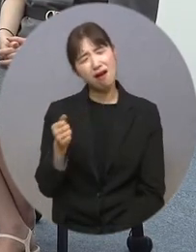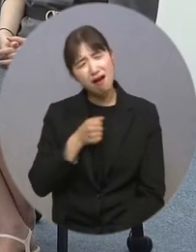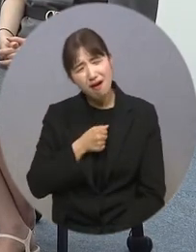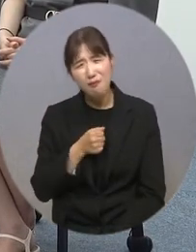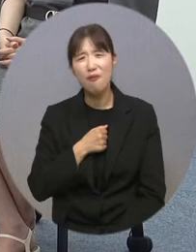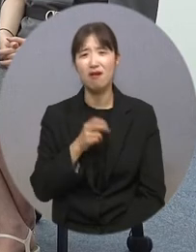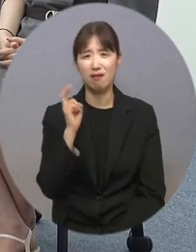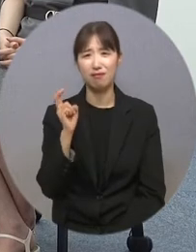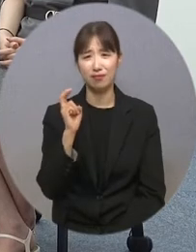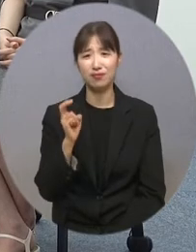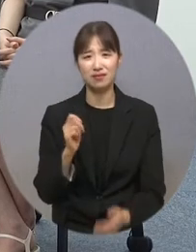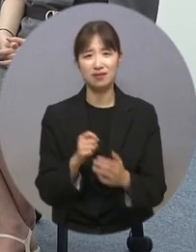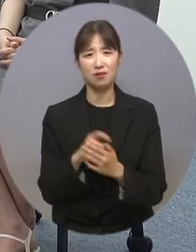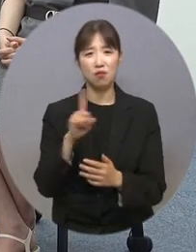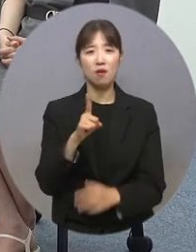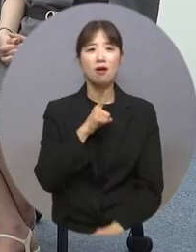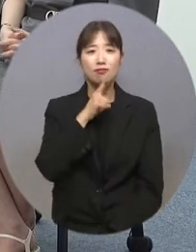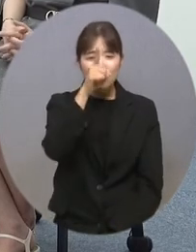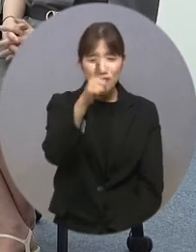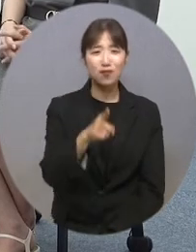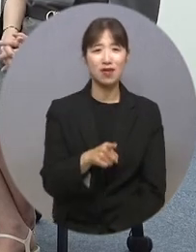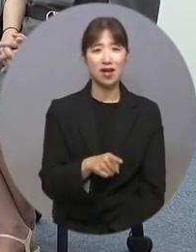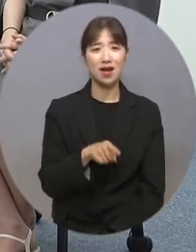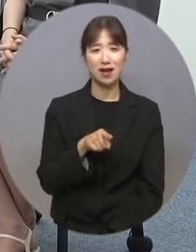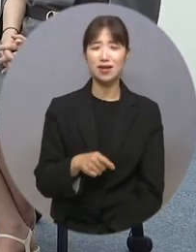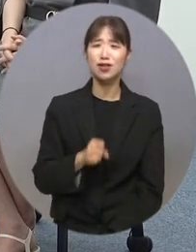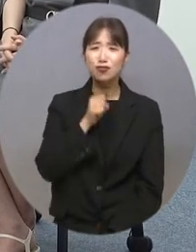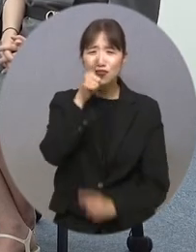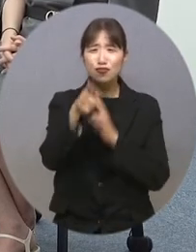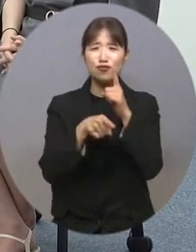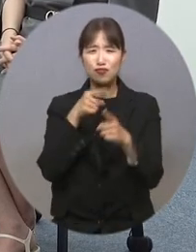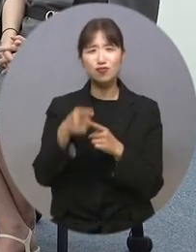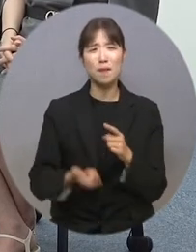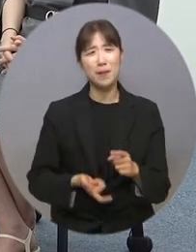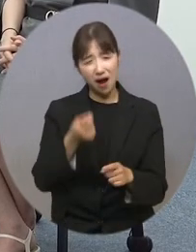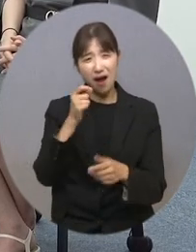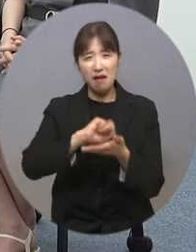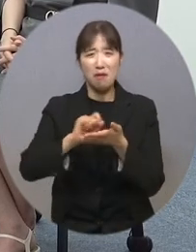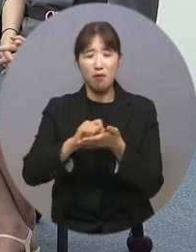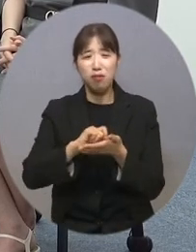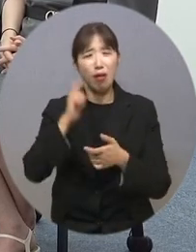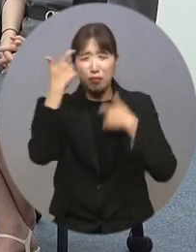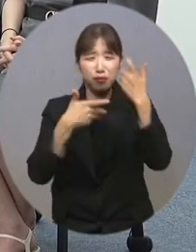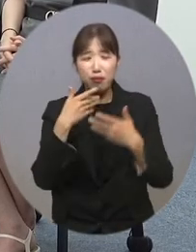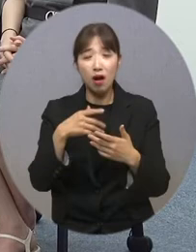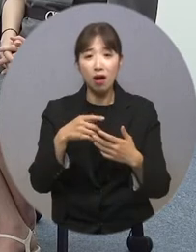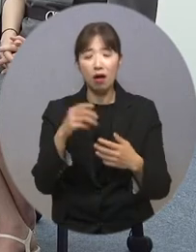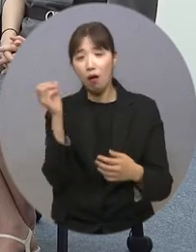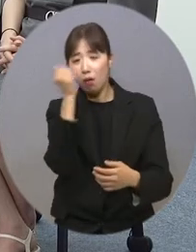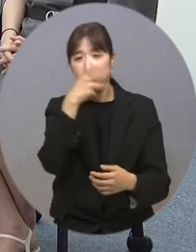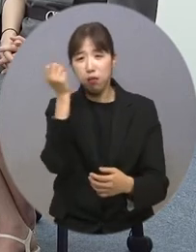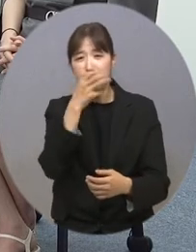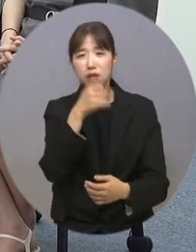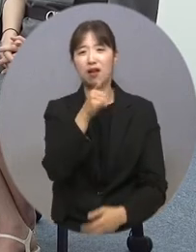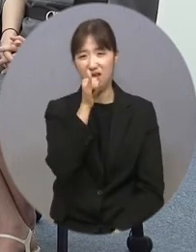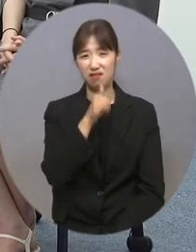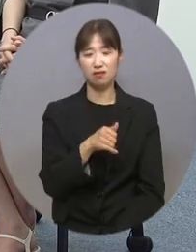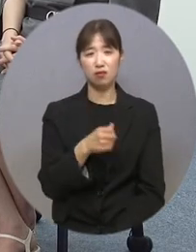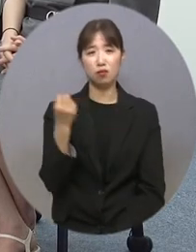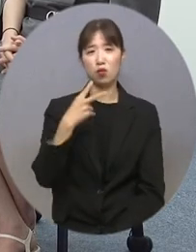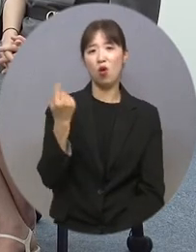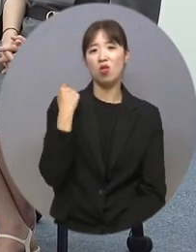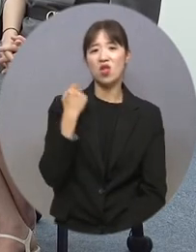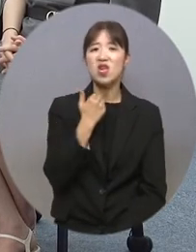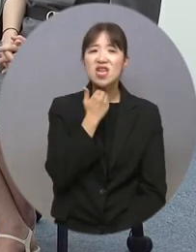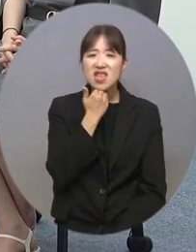써요 그 뭔갈 주문하고 또 얼마나 또 빨리 이 좋은 맞습니까 물어보고 그걸 또 아까 이 뒤에서 기다리면